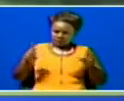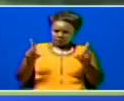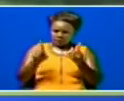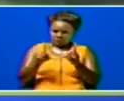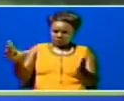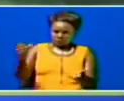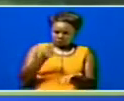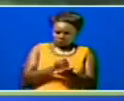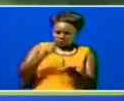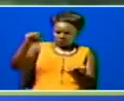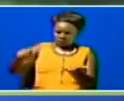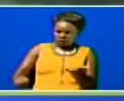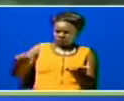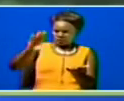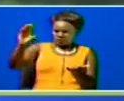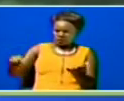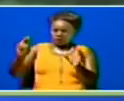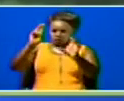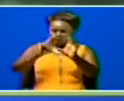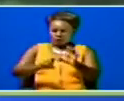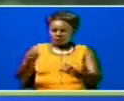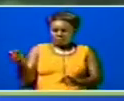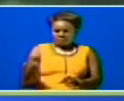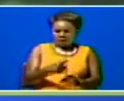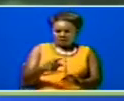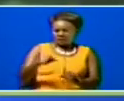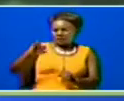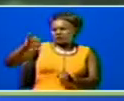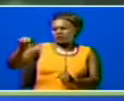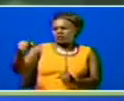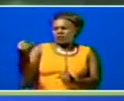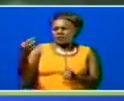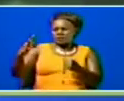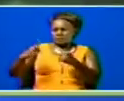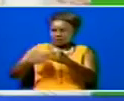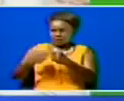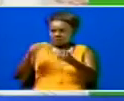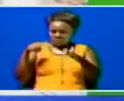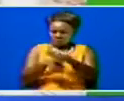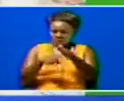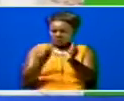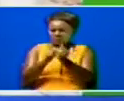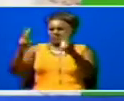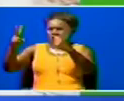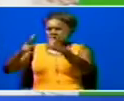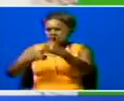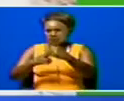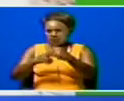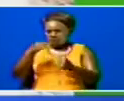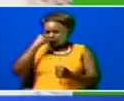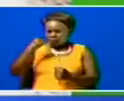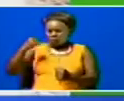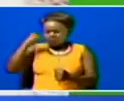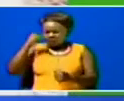uajiri kutoka Afrika Kusini atajiunga nao Januari tarehe 8. Masoud Juma alifunga mabao 17 na klabu ya Kariobangi